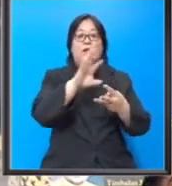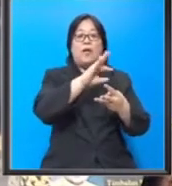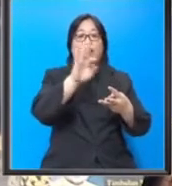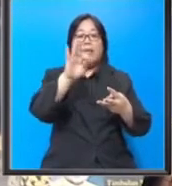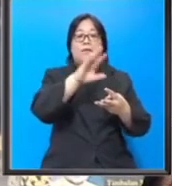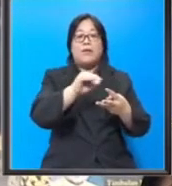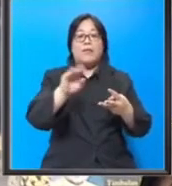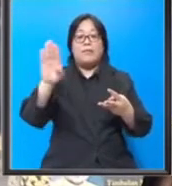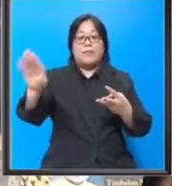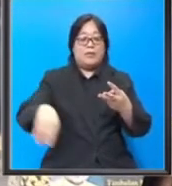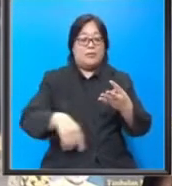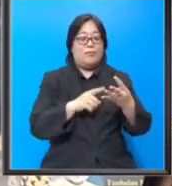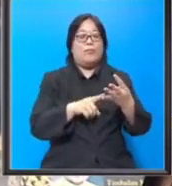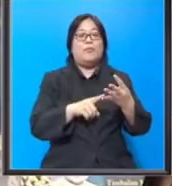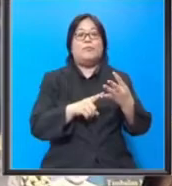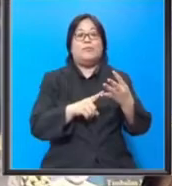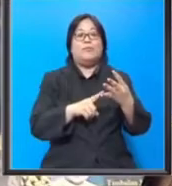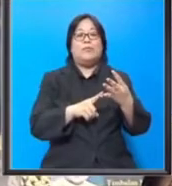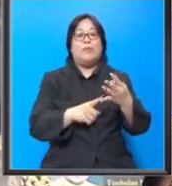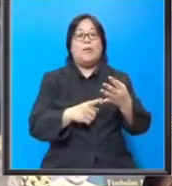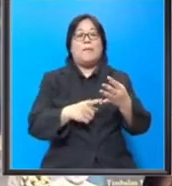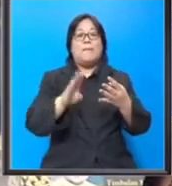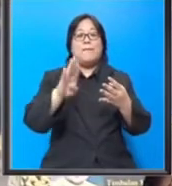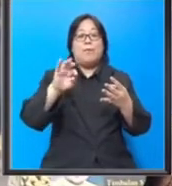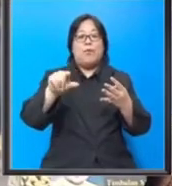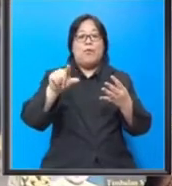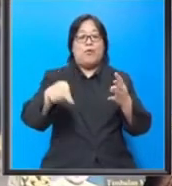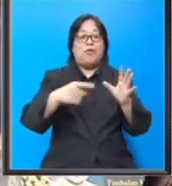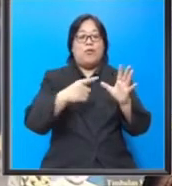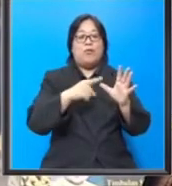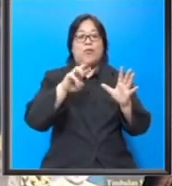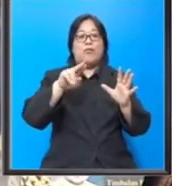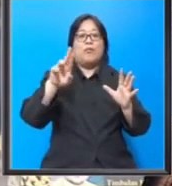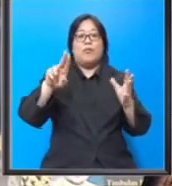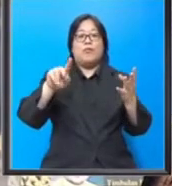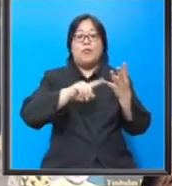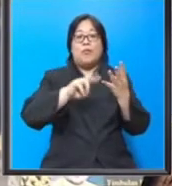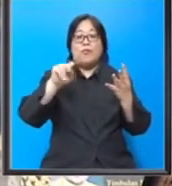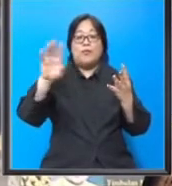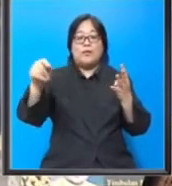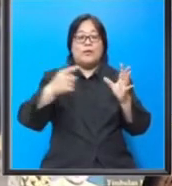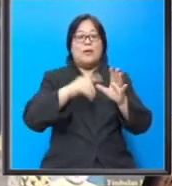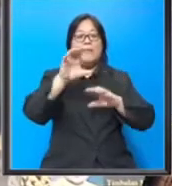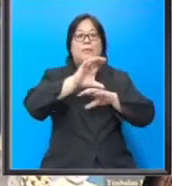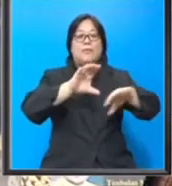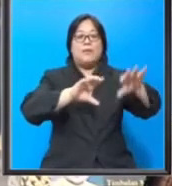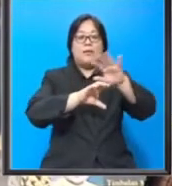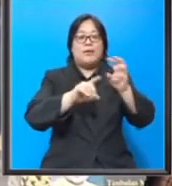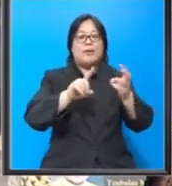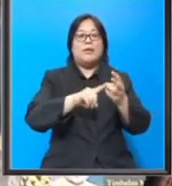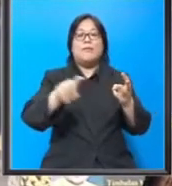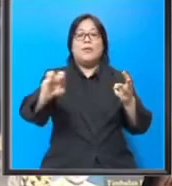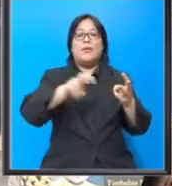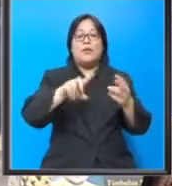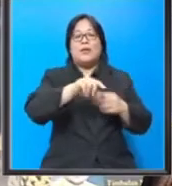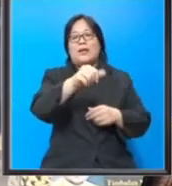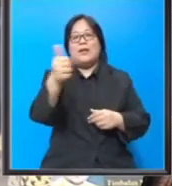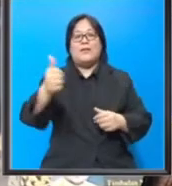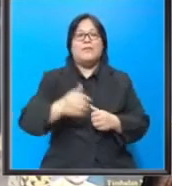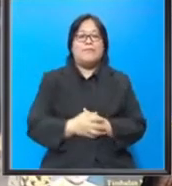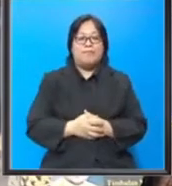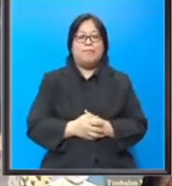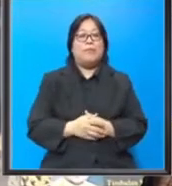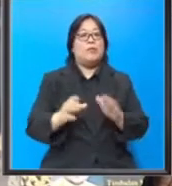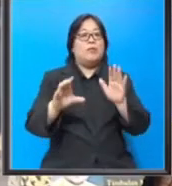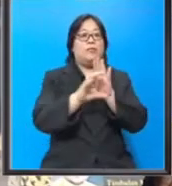and beverage Hai serta sektor pemborong dan runcit sektor pembinaan sektor pengangkutan dan lain-lain lagi